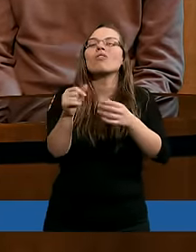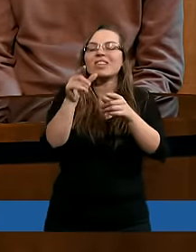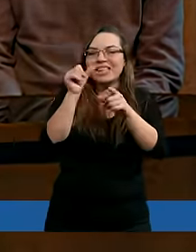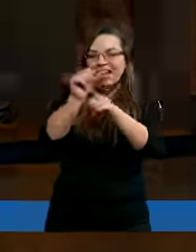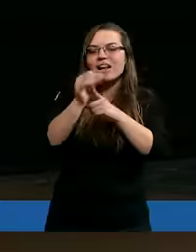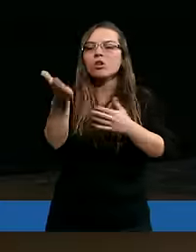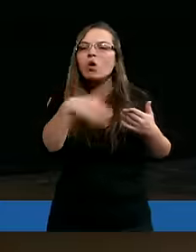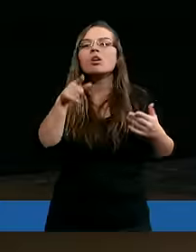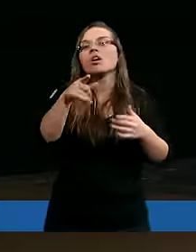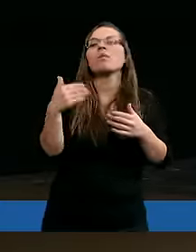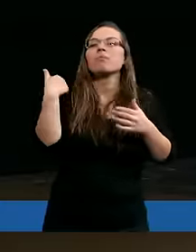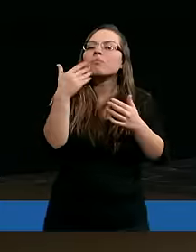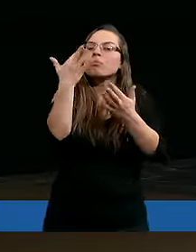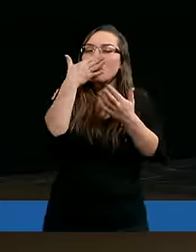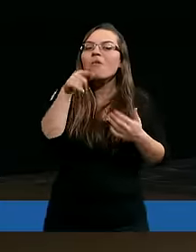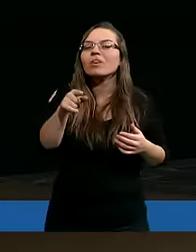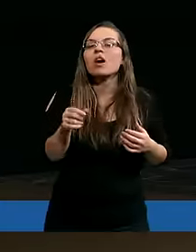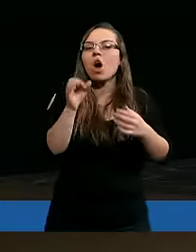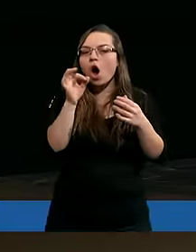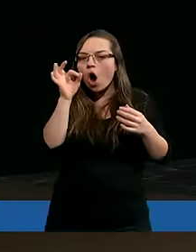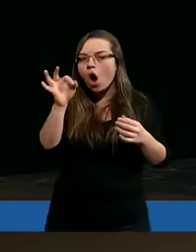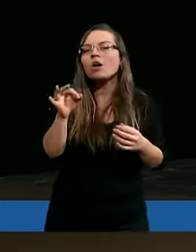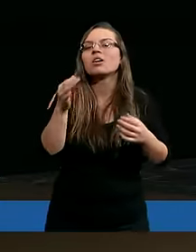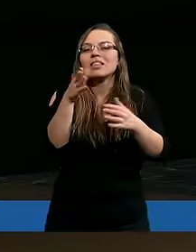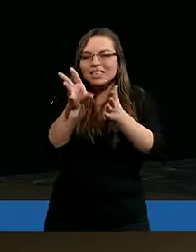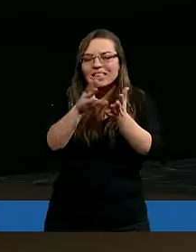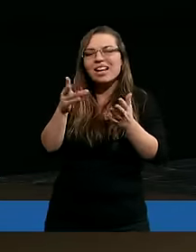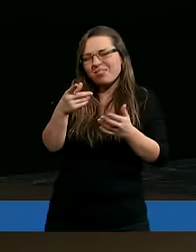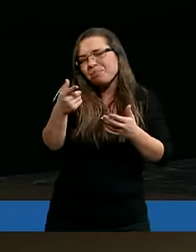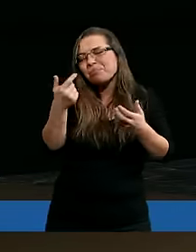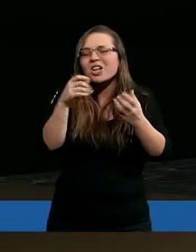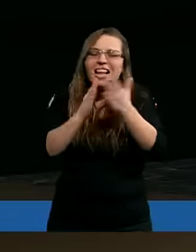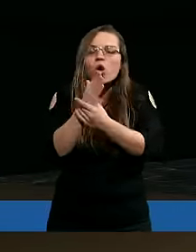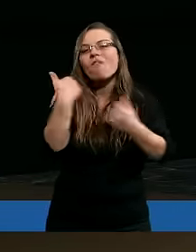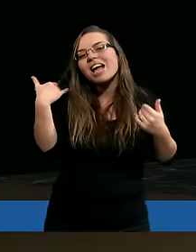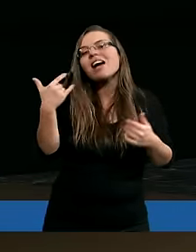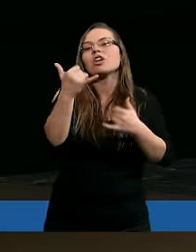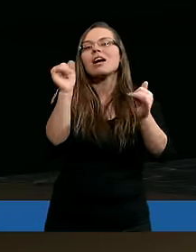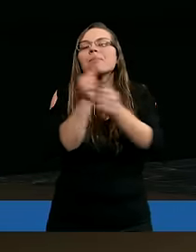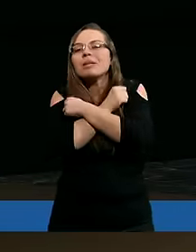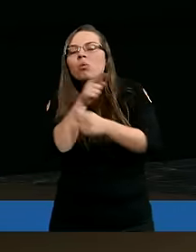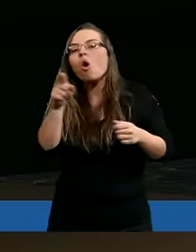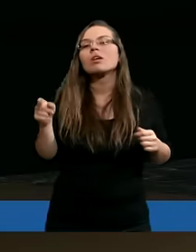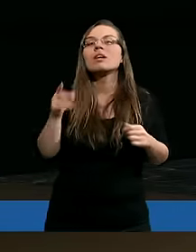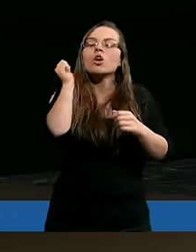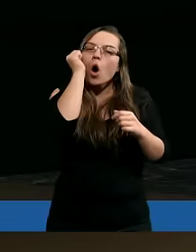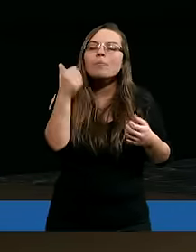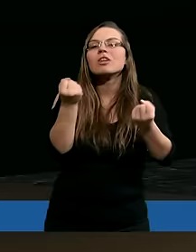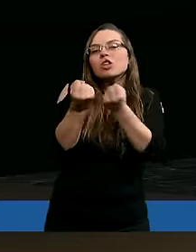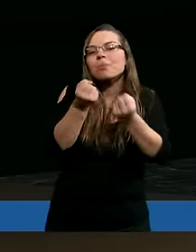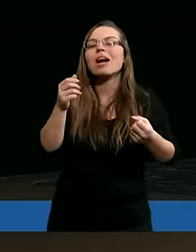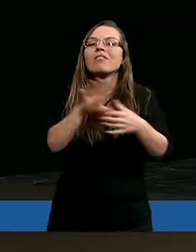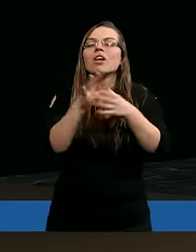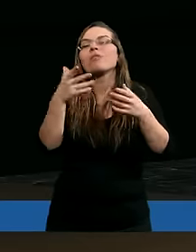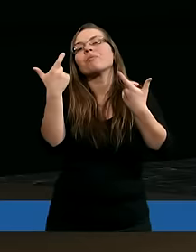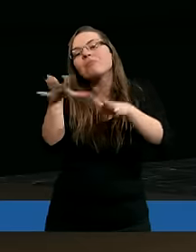podsumowaniem, że była ta grupa, która zgasiła moc ognia, uniknęli ostrza miecza, Tak, kobiety otrzymały zmarłych